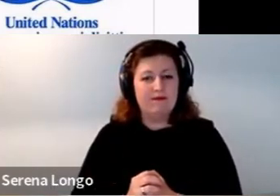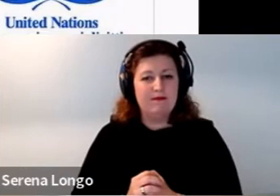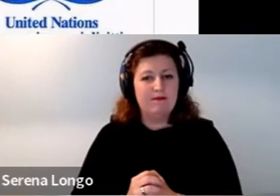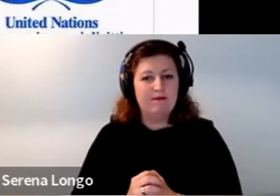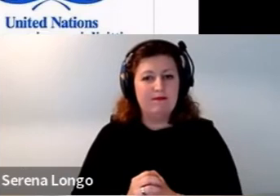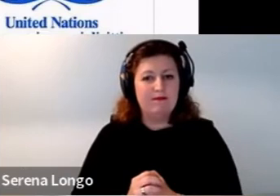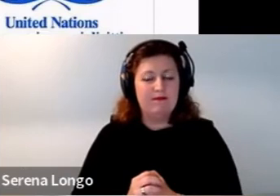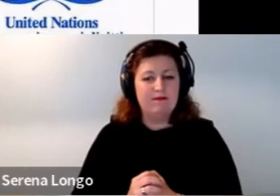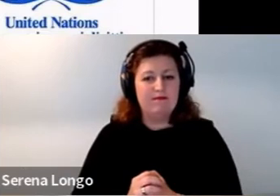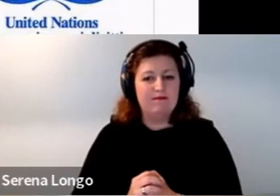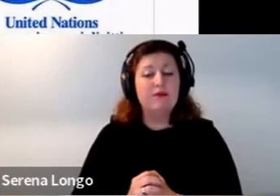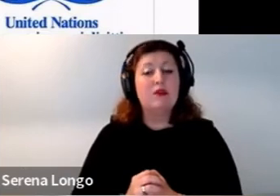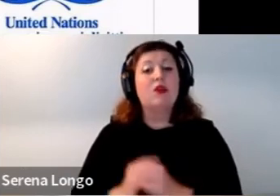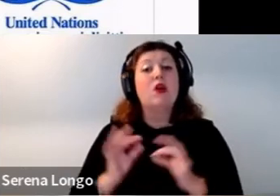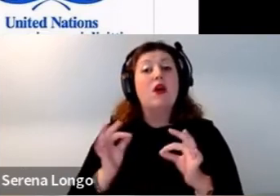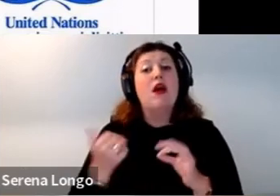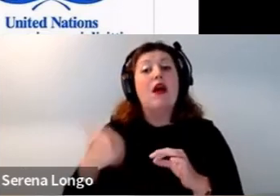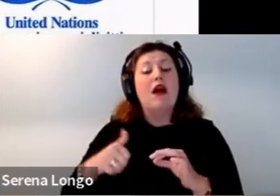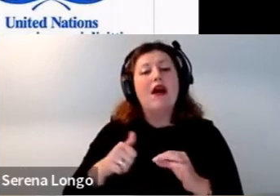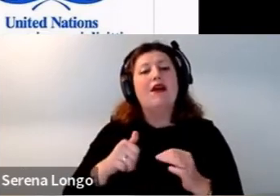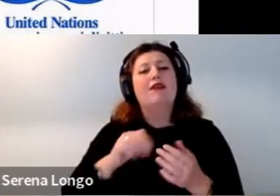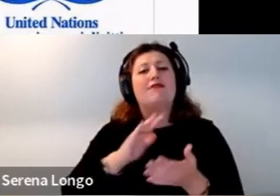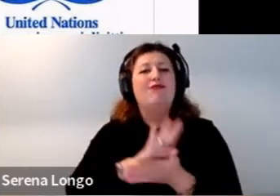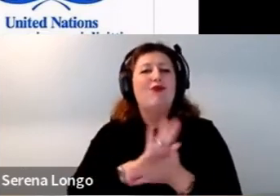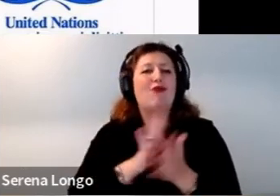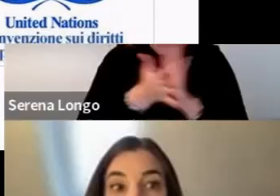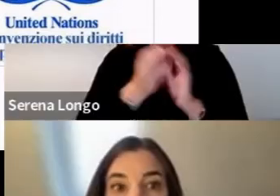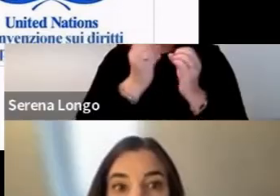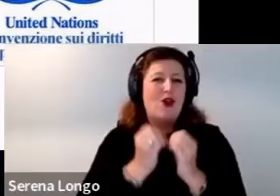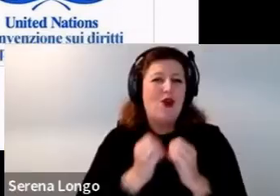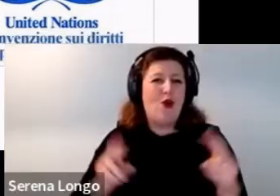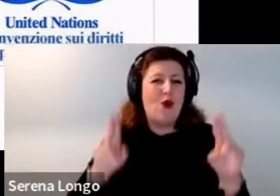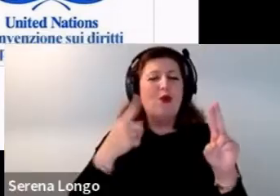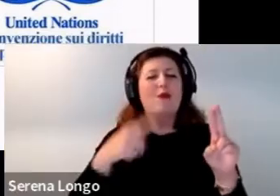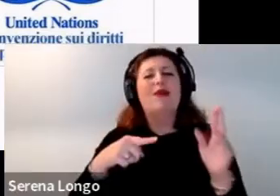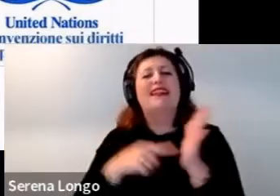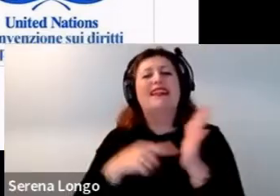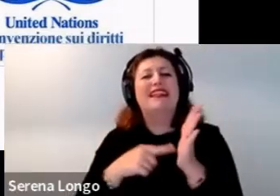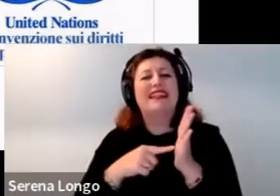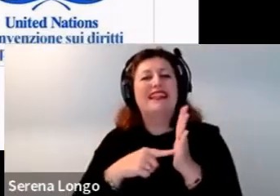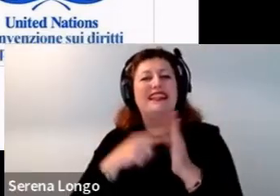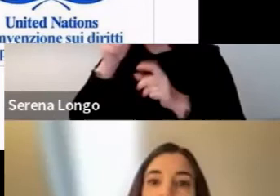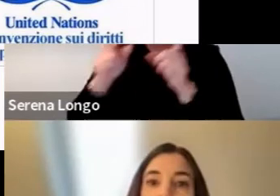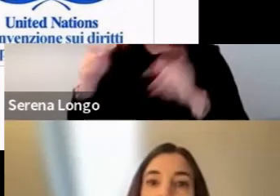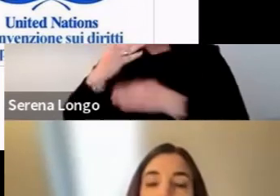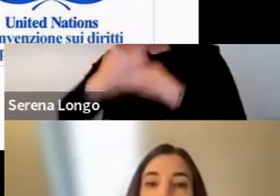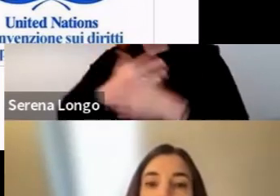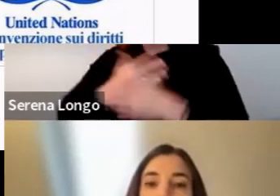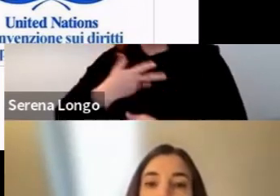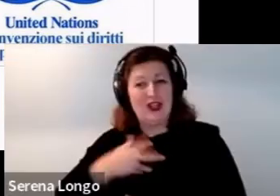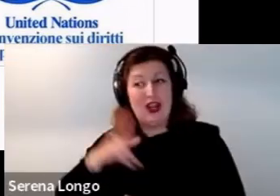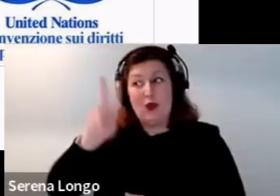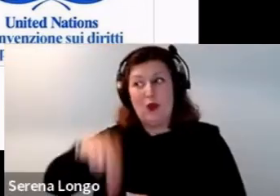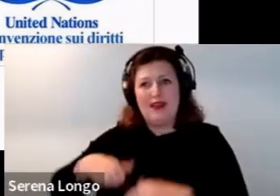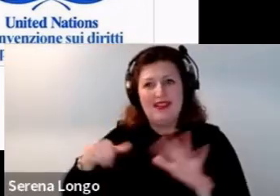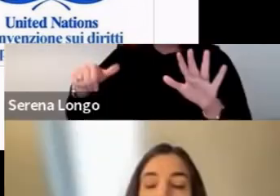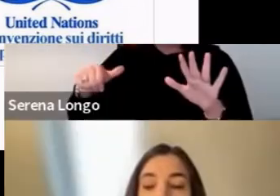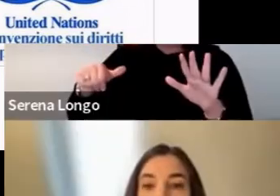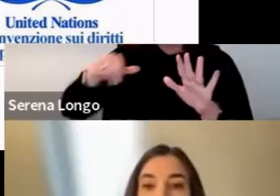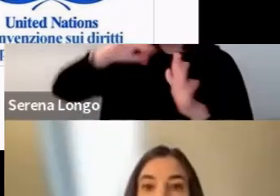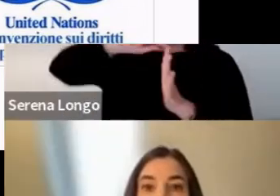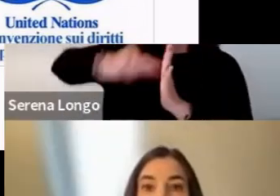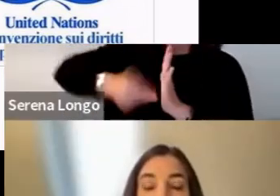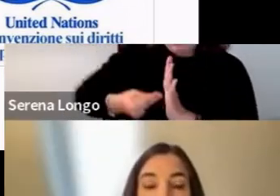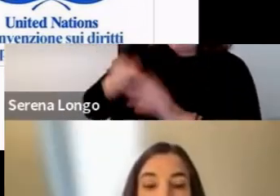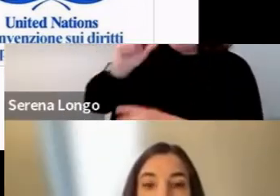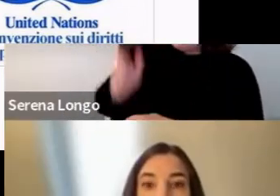documenti con la Convenzione ONU sui diritti delle persone con disabilità nel 2006, ratificata dall'Italia nel